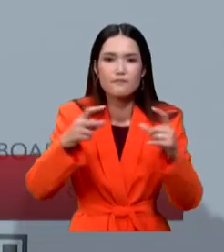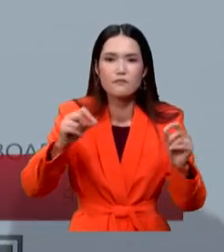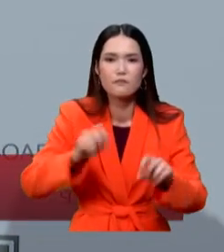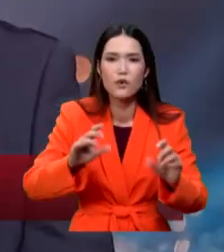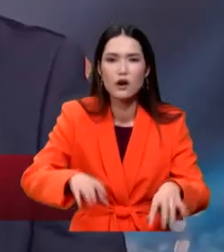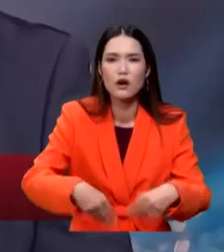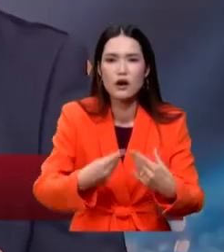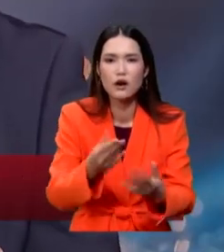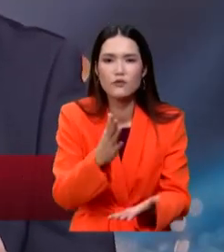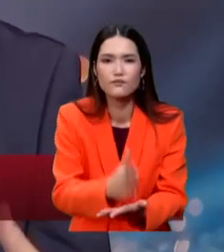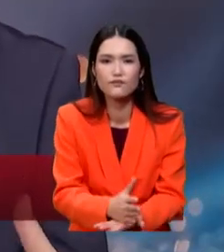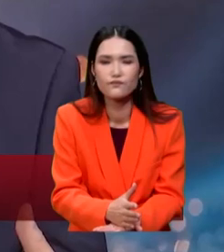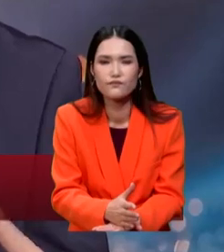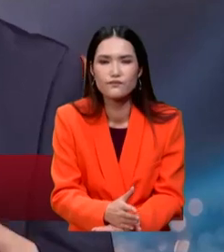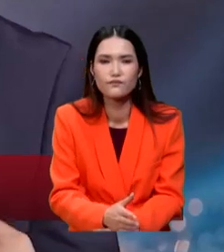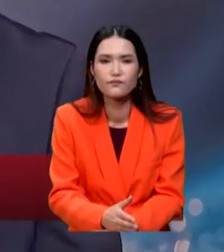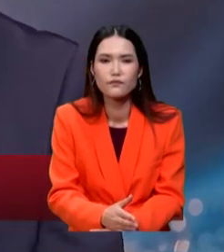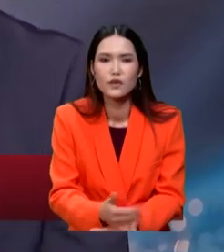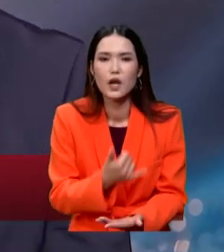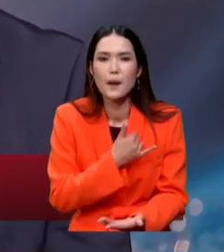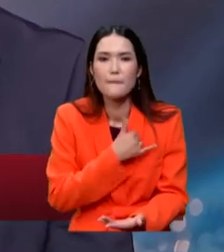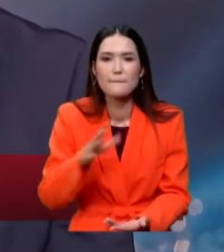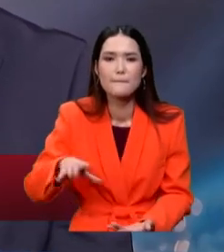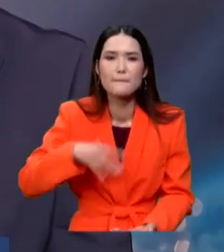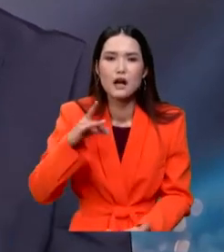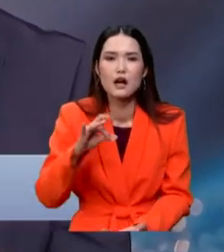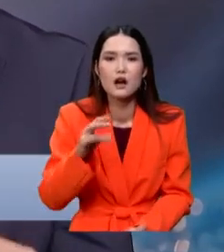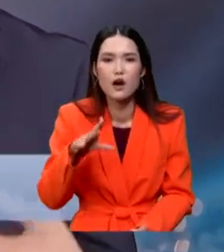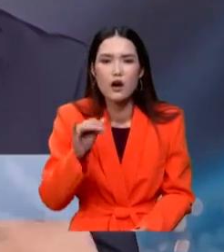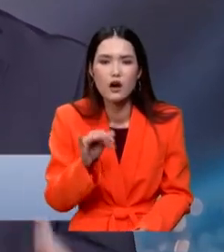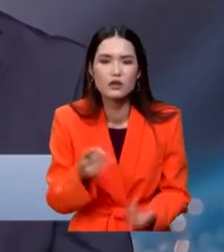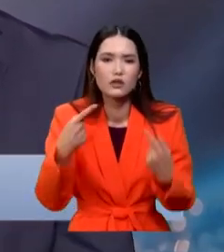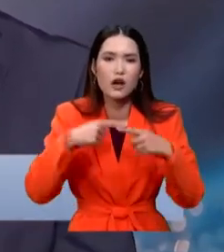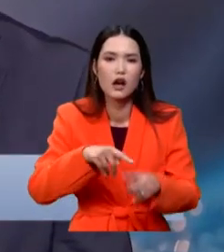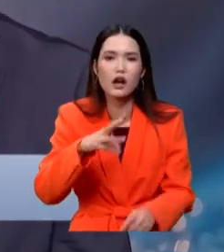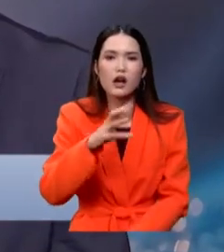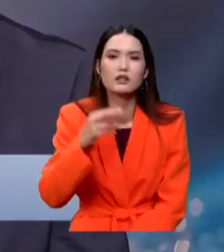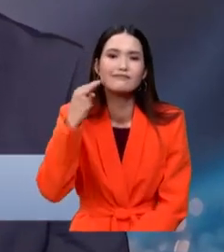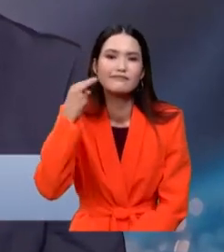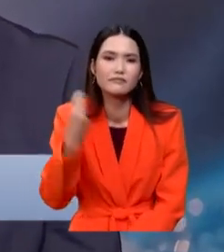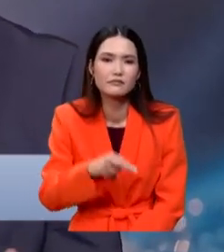мүмкіндік береді. В этом году мы совместно с ректорами поехали в центральный офис